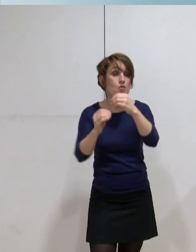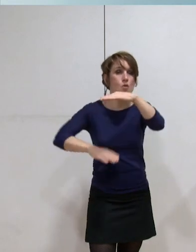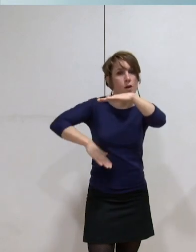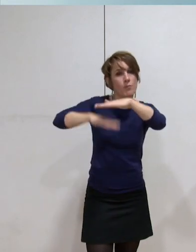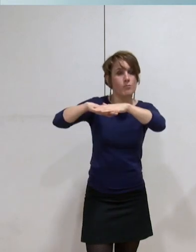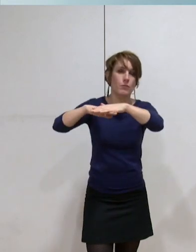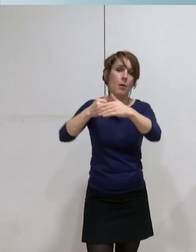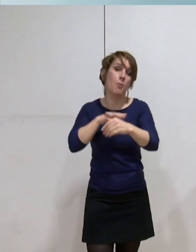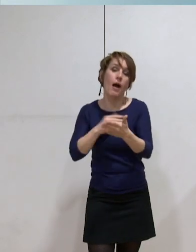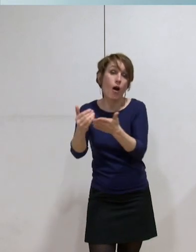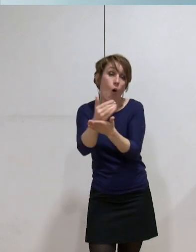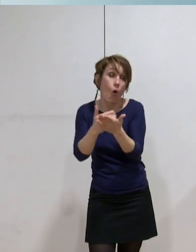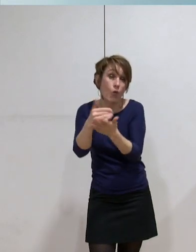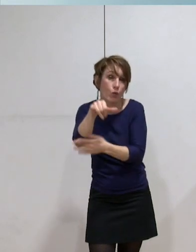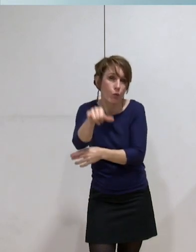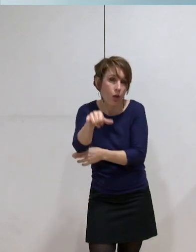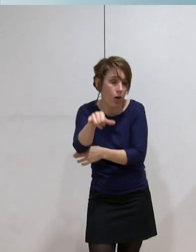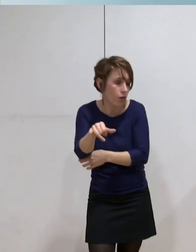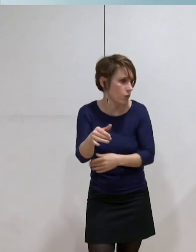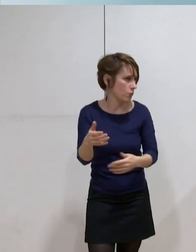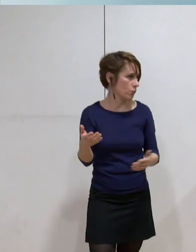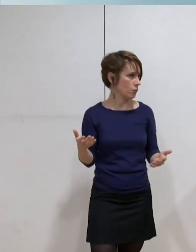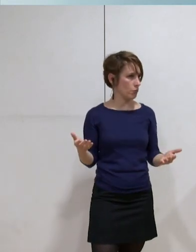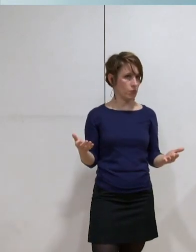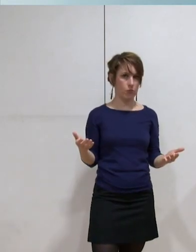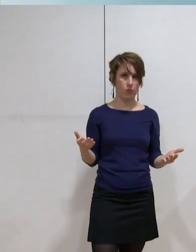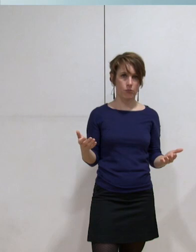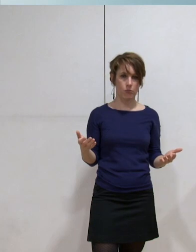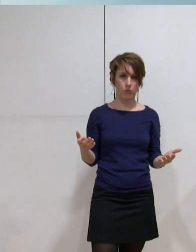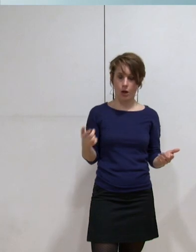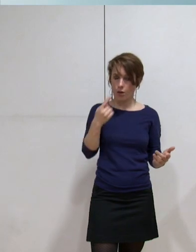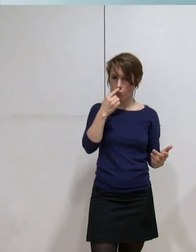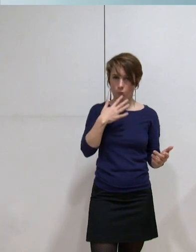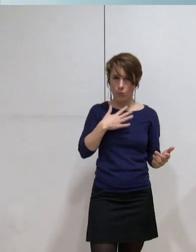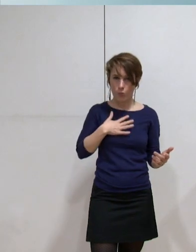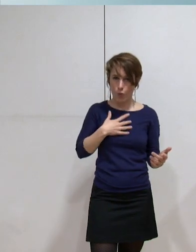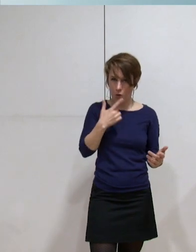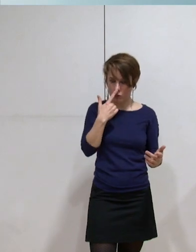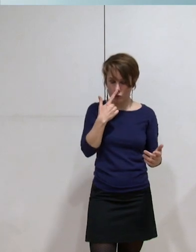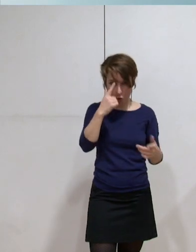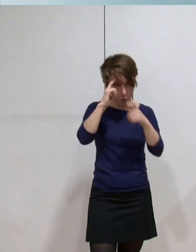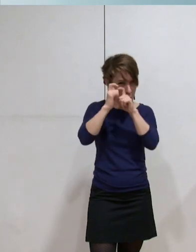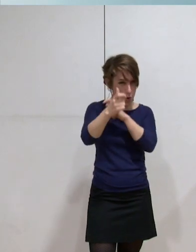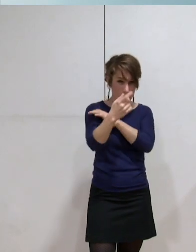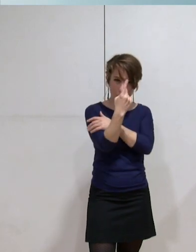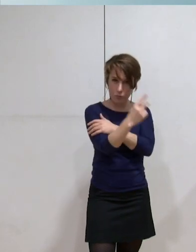revenu modeste je maintiens que dans votre logiciel avec votre logique